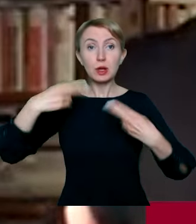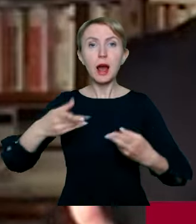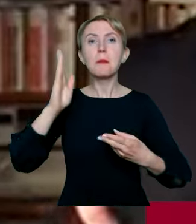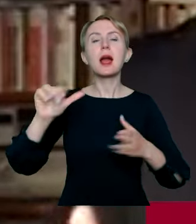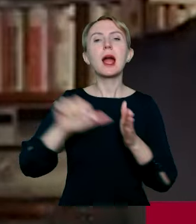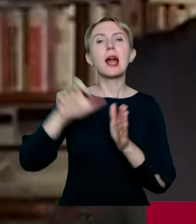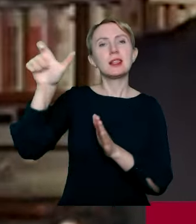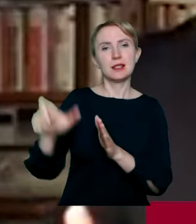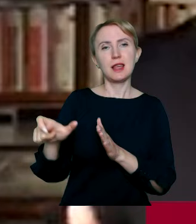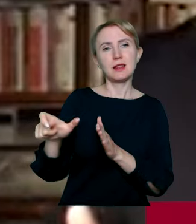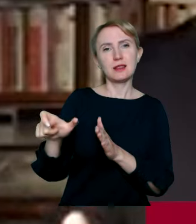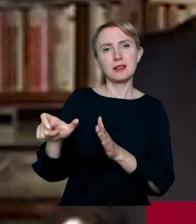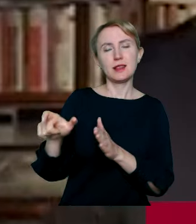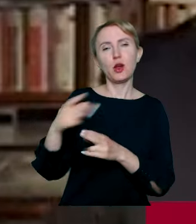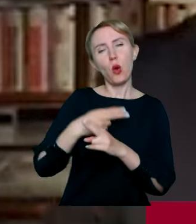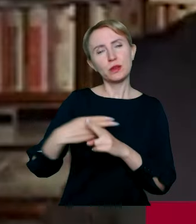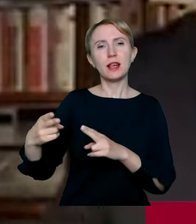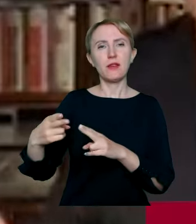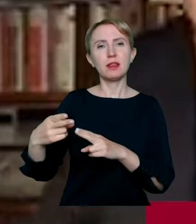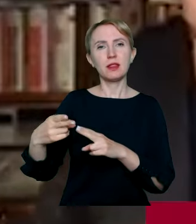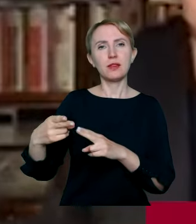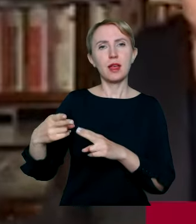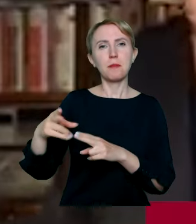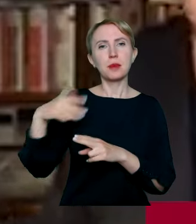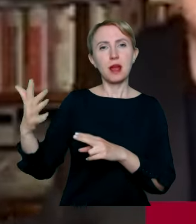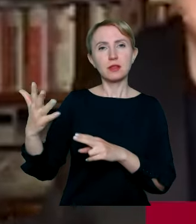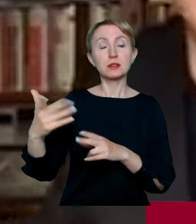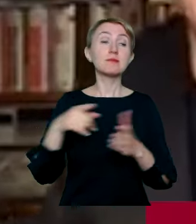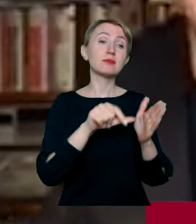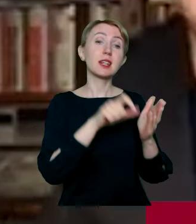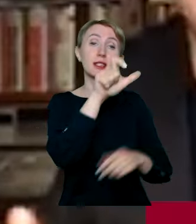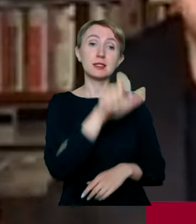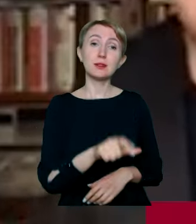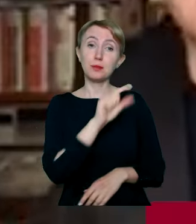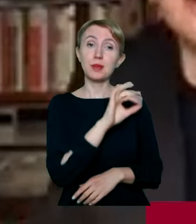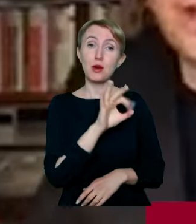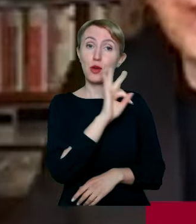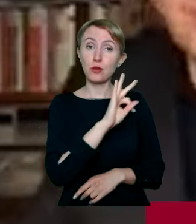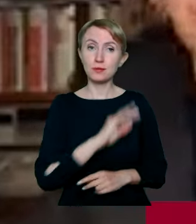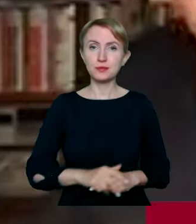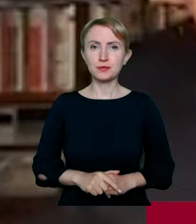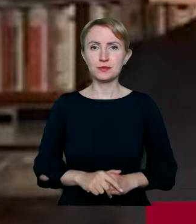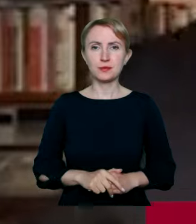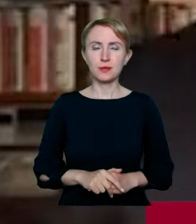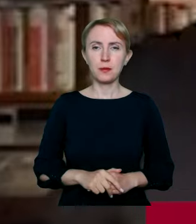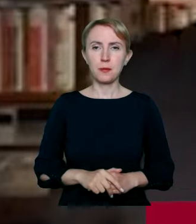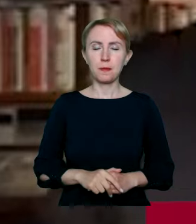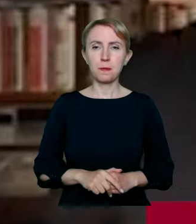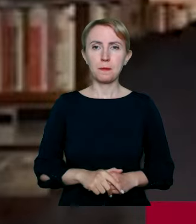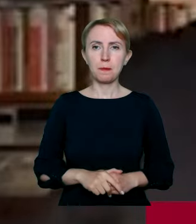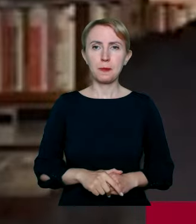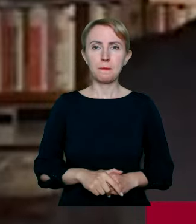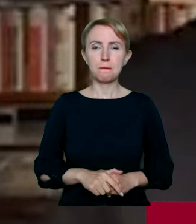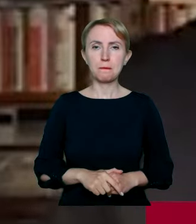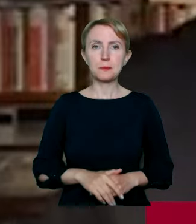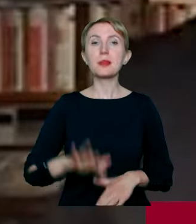kandydatka konserwatywna, prawicowa z kandydatem Platformy Obywatelskiej. On akurat w